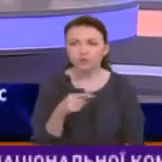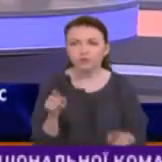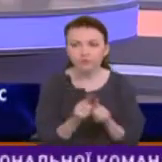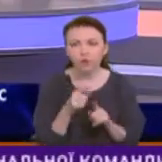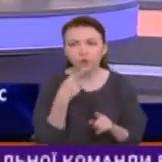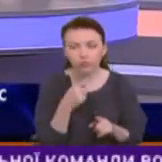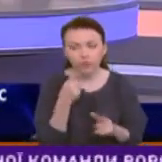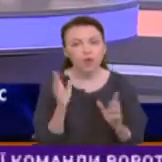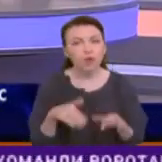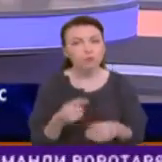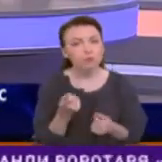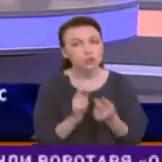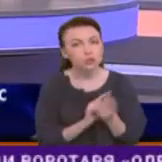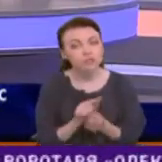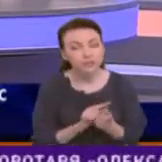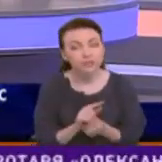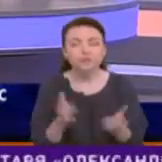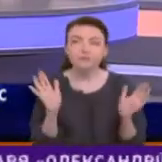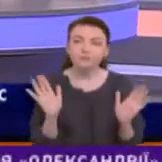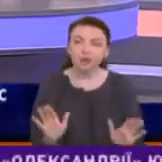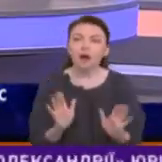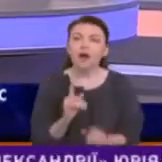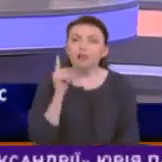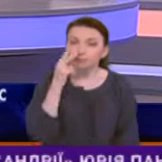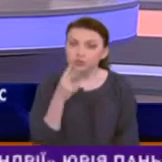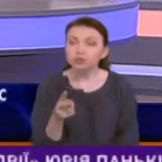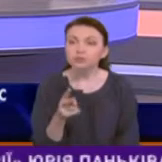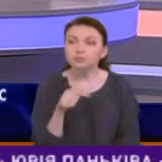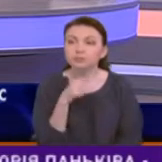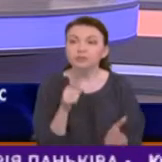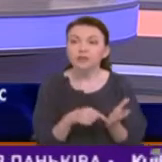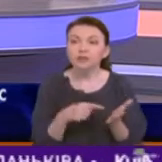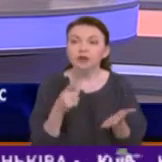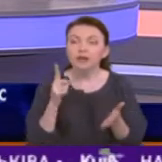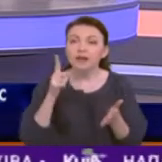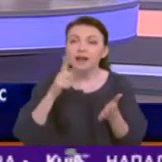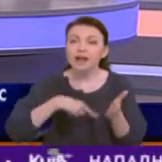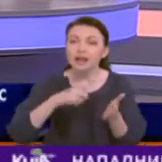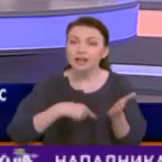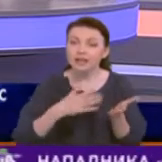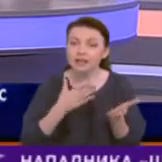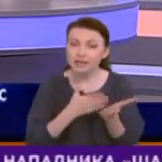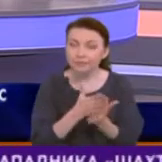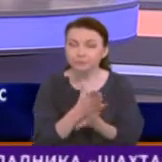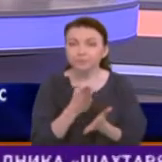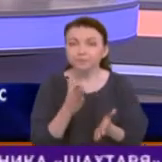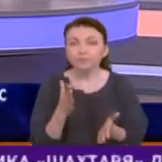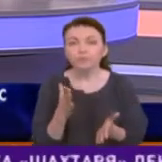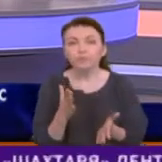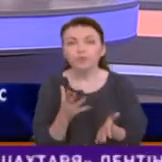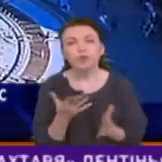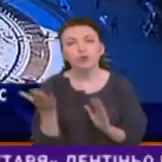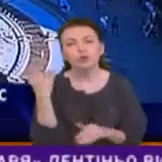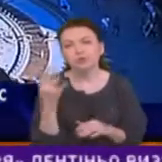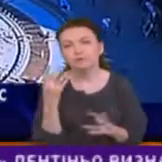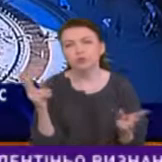говорили, потім трошки змінилося. Але, бачите, в питаннях релігії, хоча от той раз, коли ми з вами